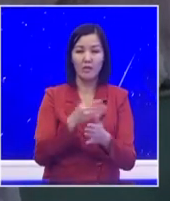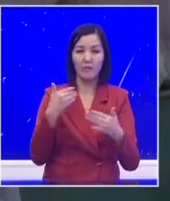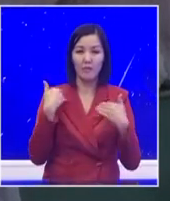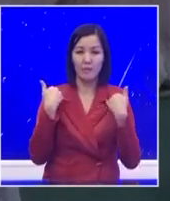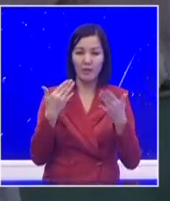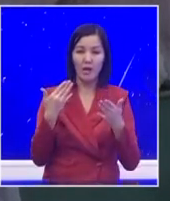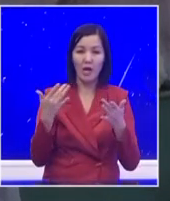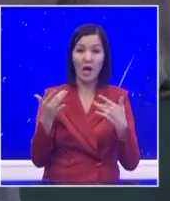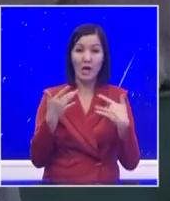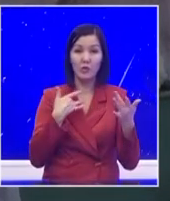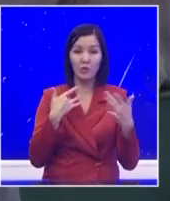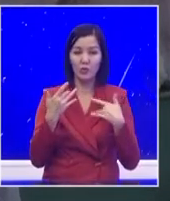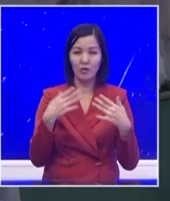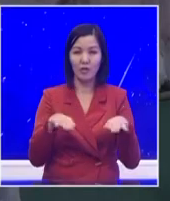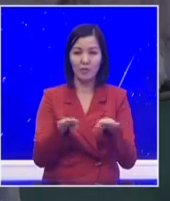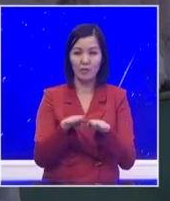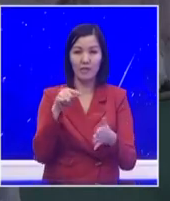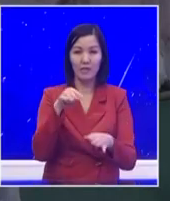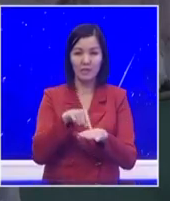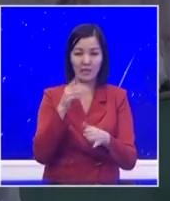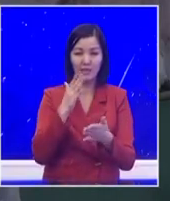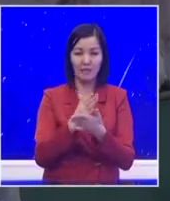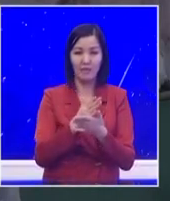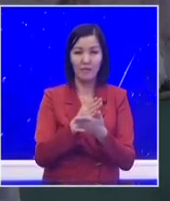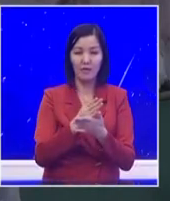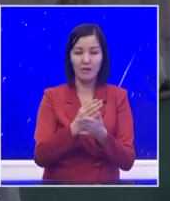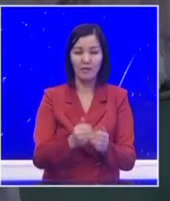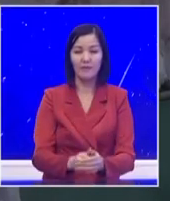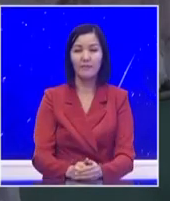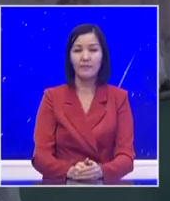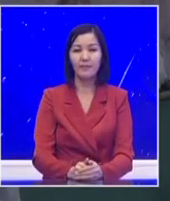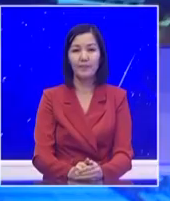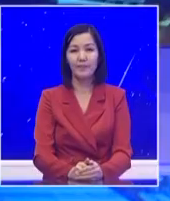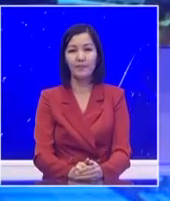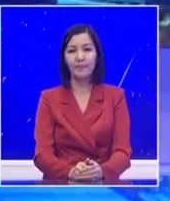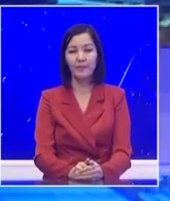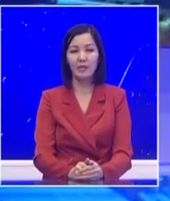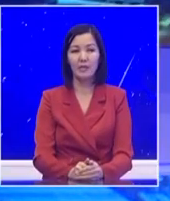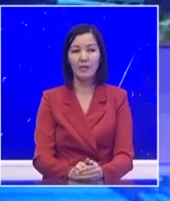актер ретінде сезініп, оларда бір жақсы сезім пайда болады.